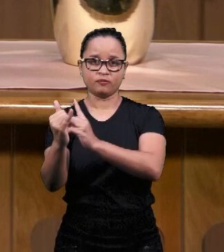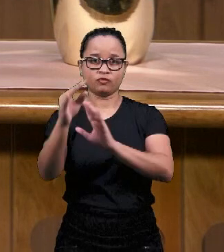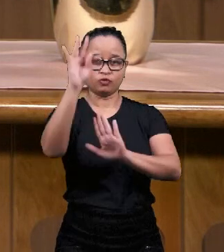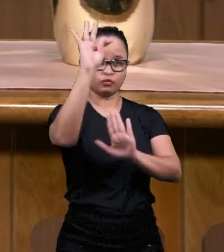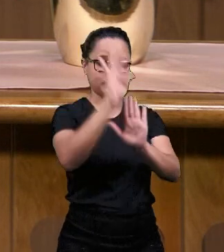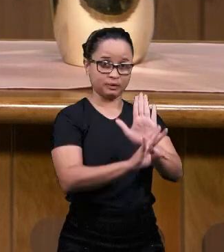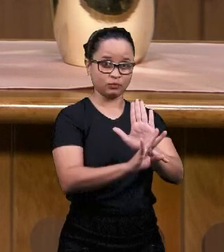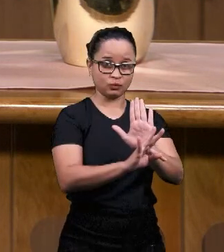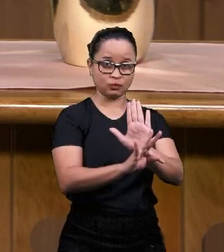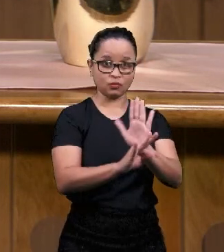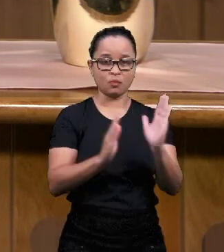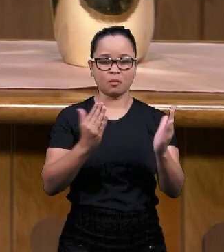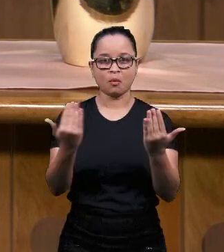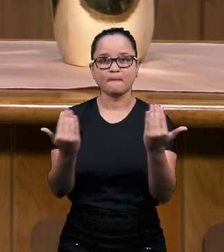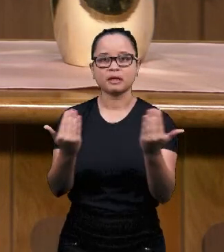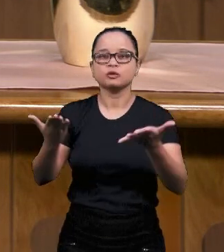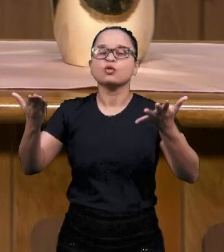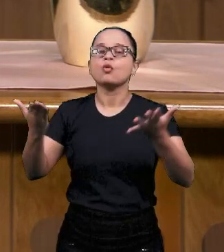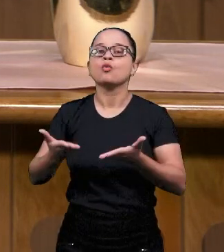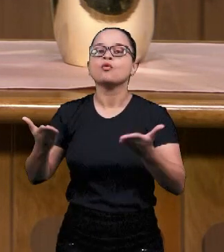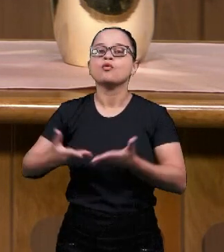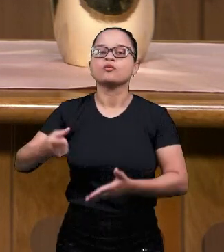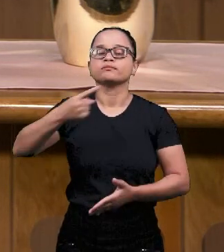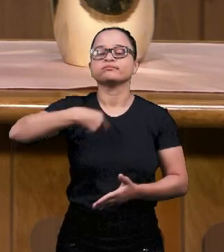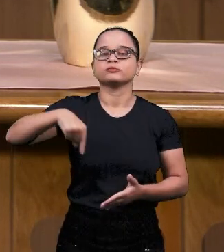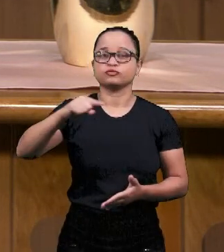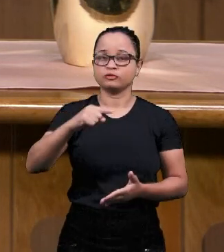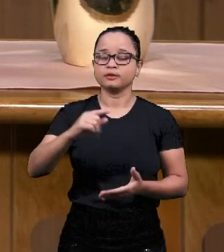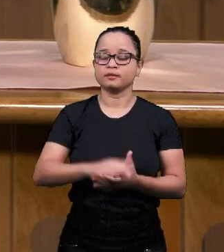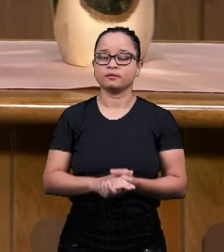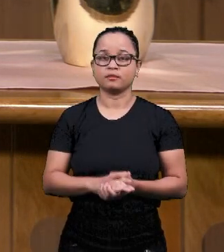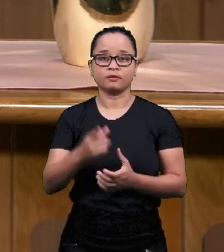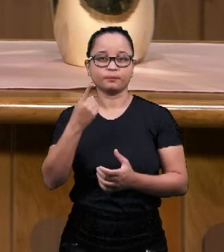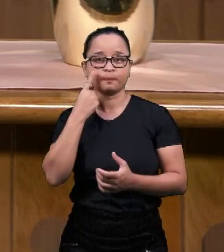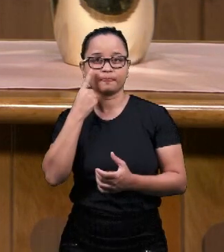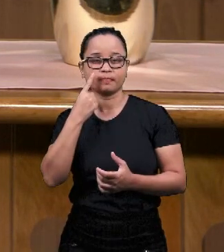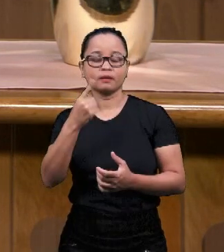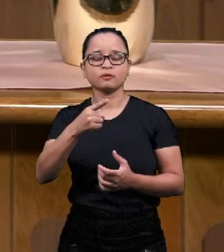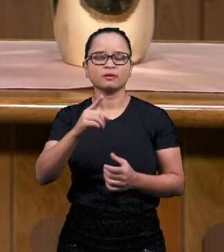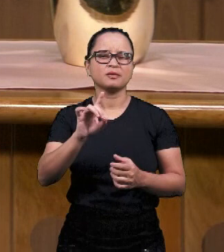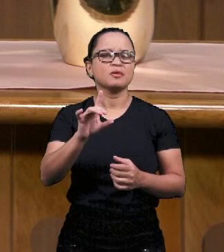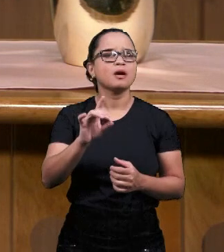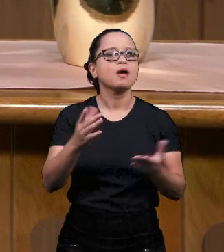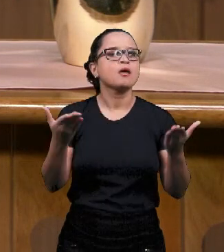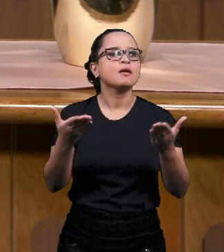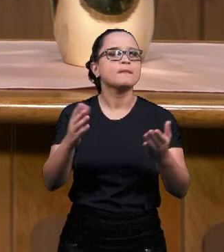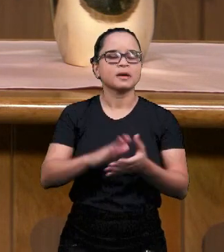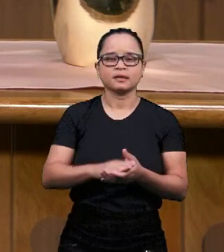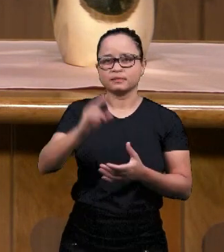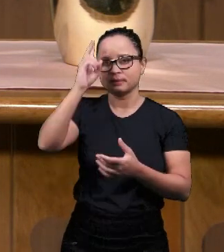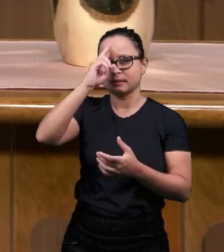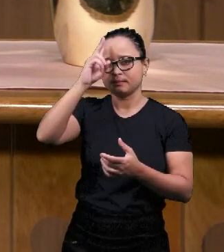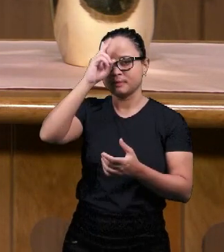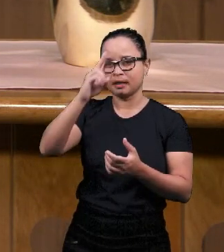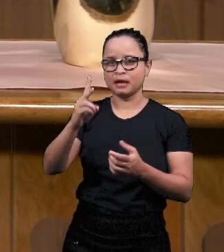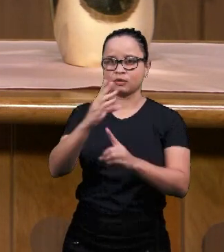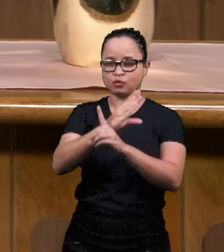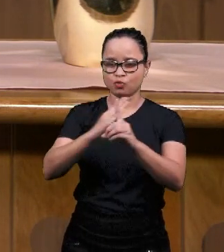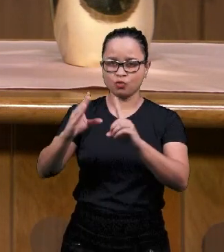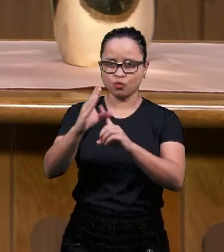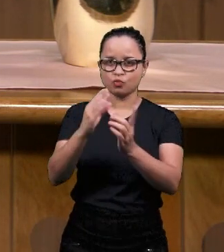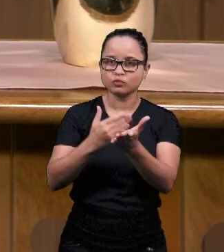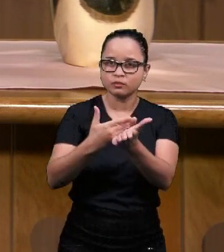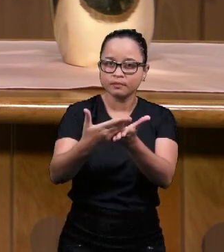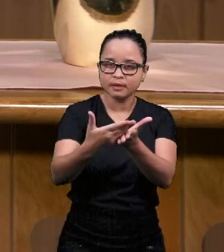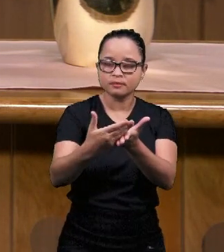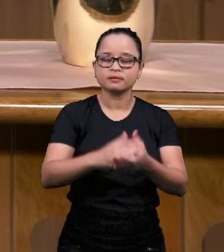применяя пророчески этот текст к нашим дням, и я здесь хочу напомнить вам, что с самого начала